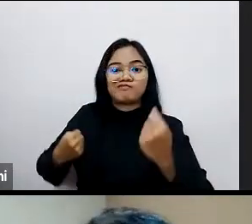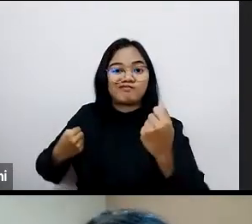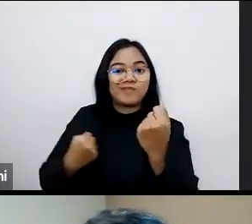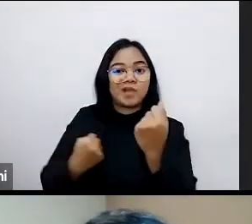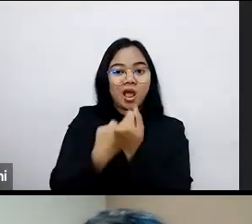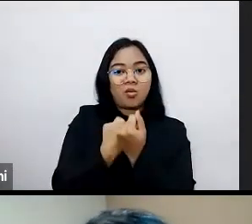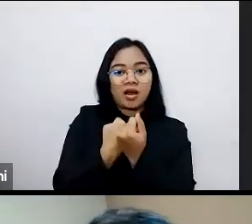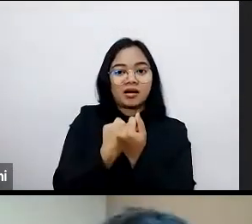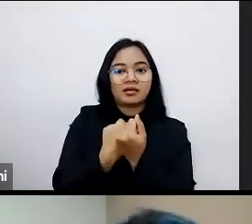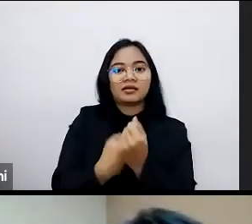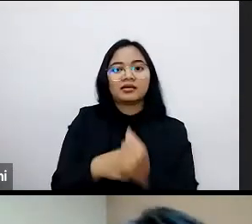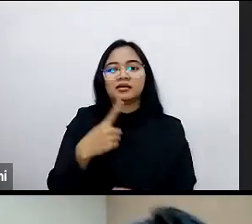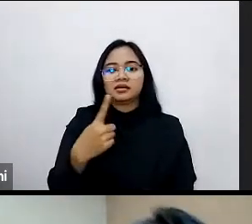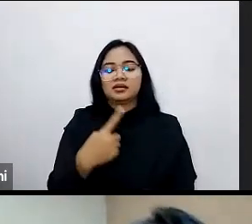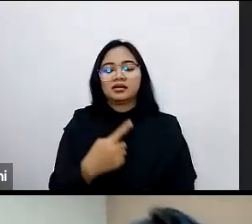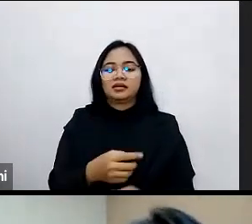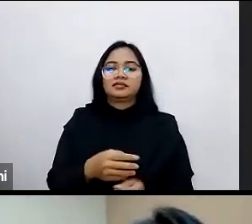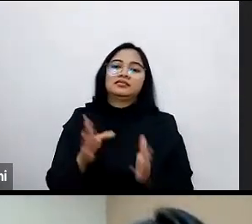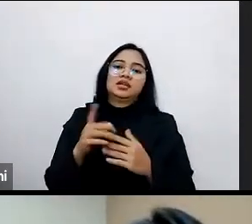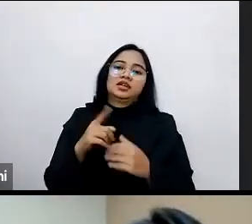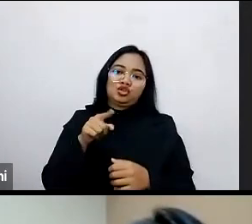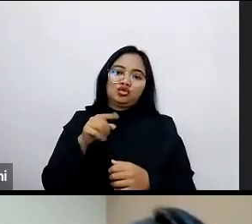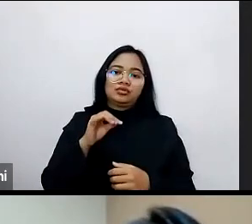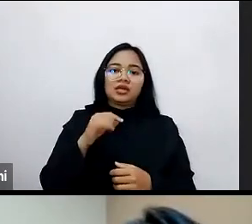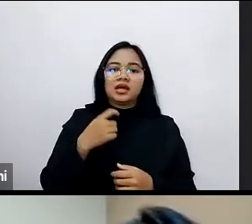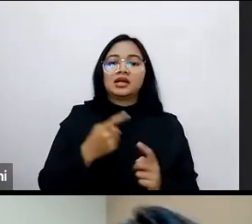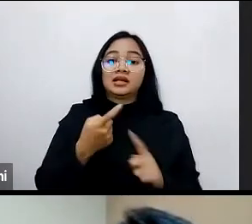pengetahuan. Gitu sih dari saya.